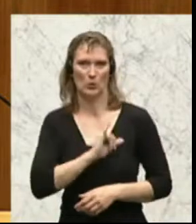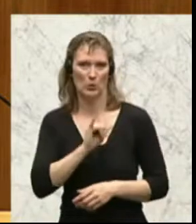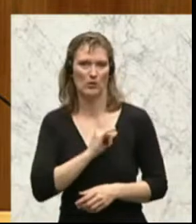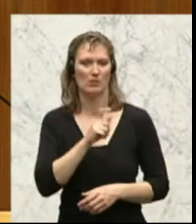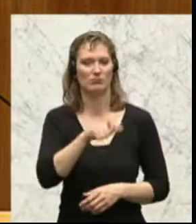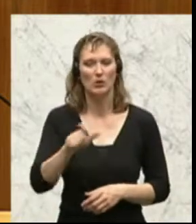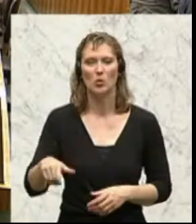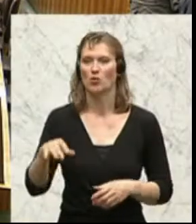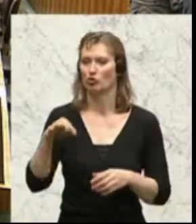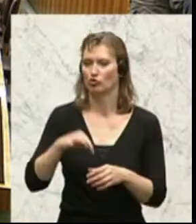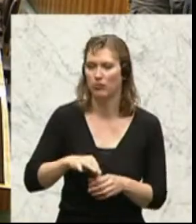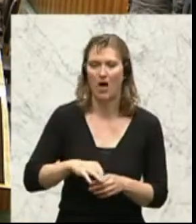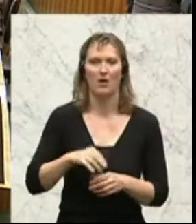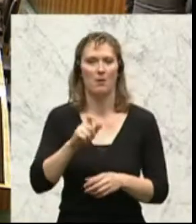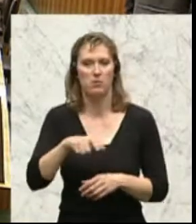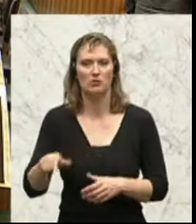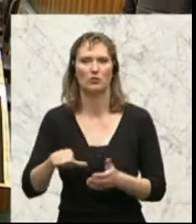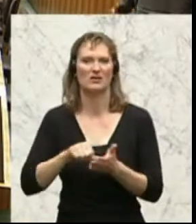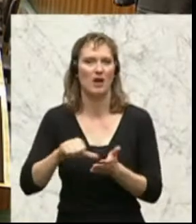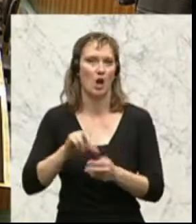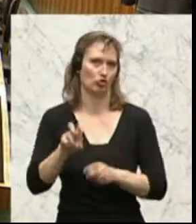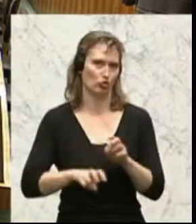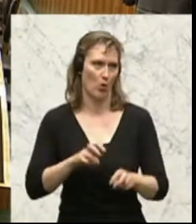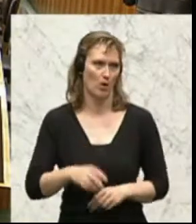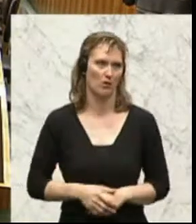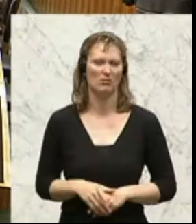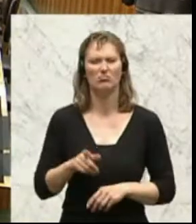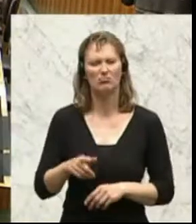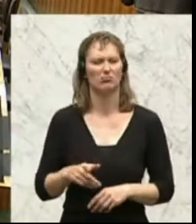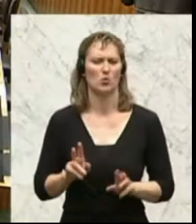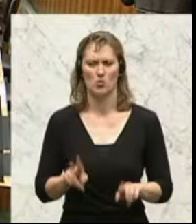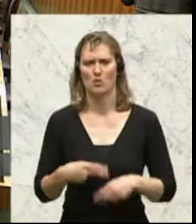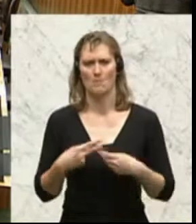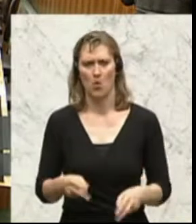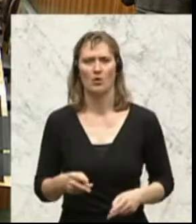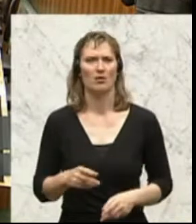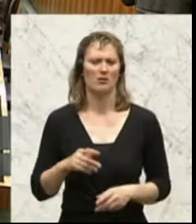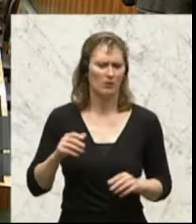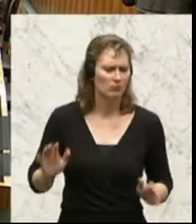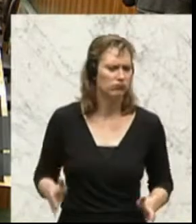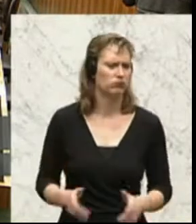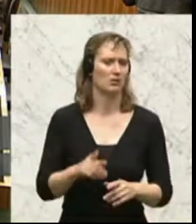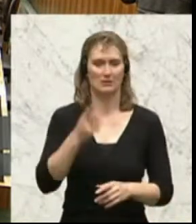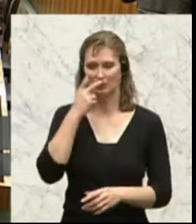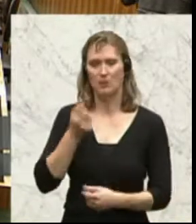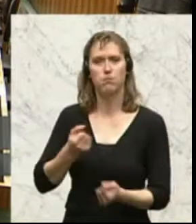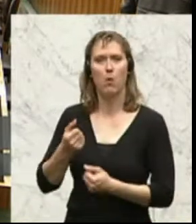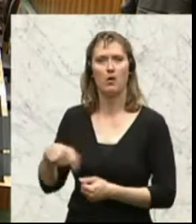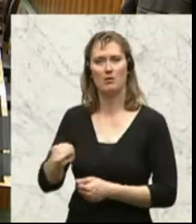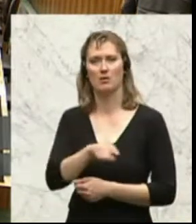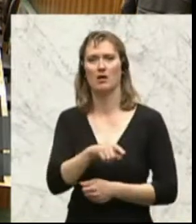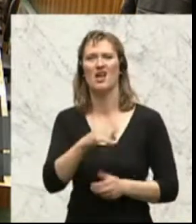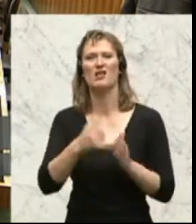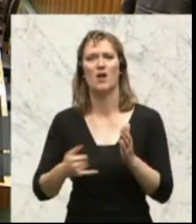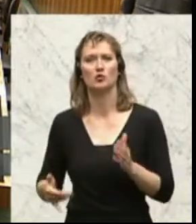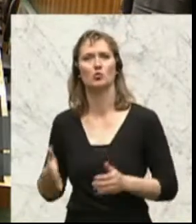die Steuerzahler. Die Unverschämtheit gegenüber den Sparern wird an die Spitze getrieben, wenn Politiker dann noch behaupten, die Inflation sei doch eh so